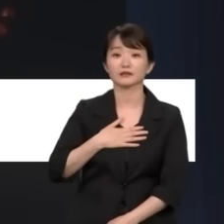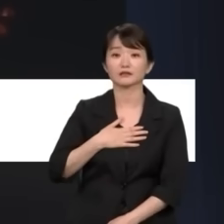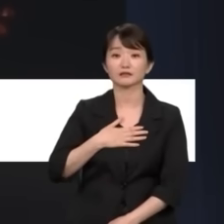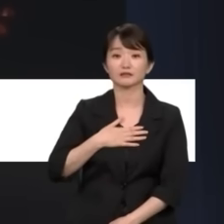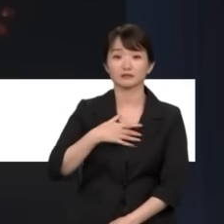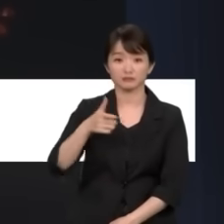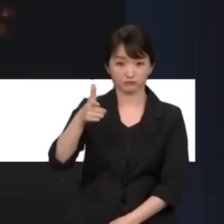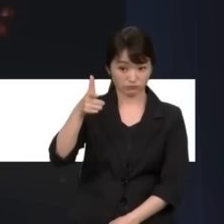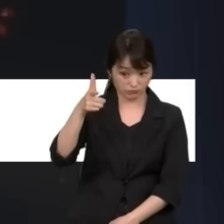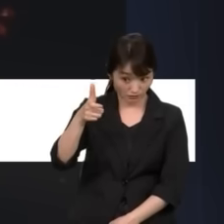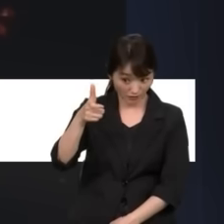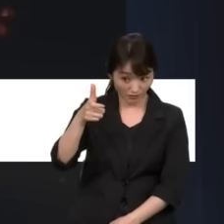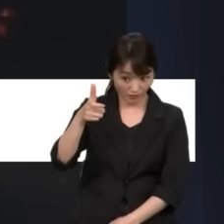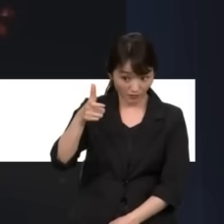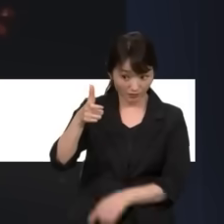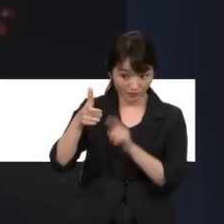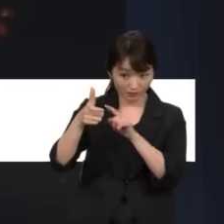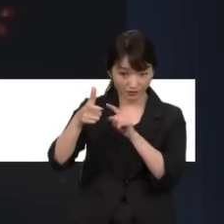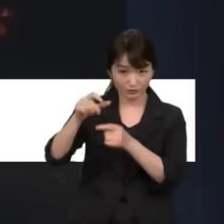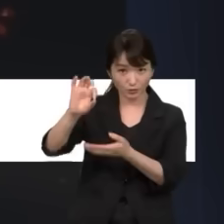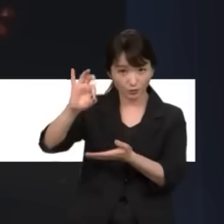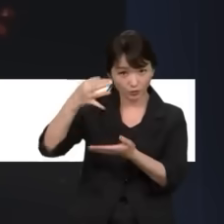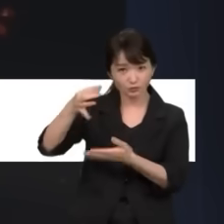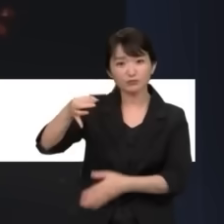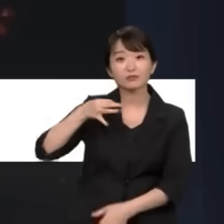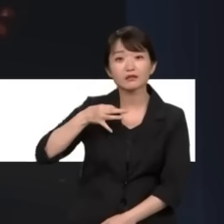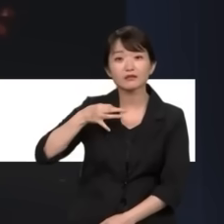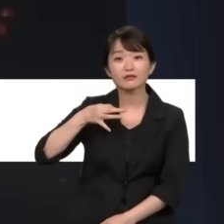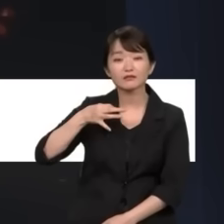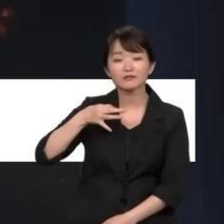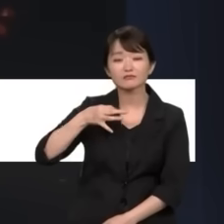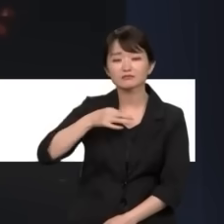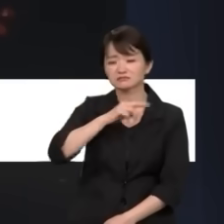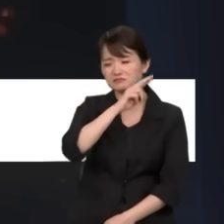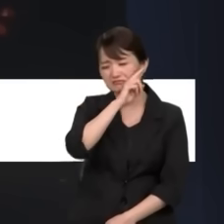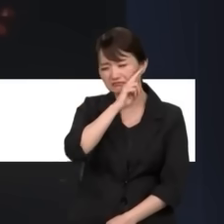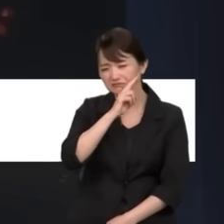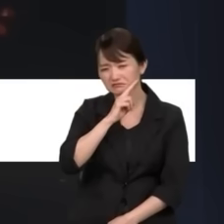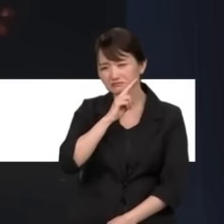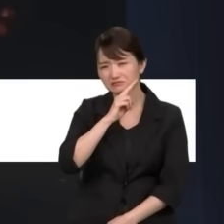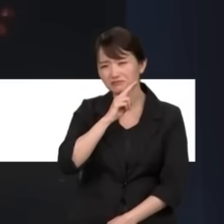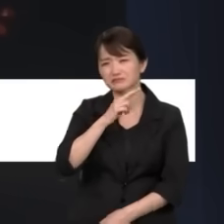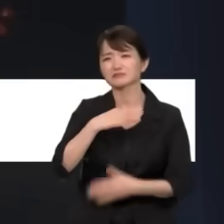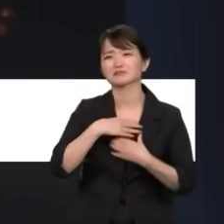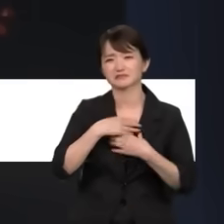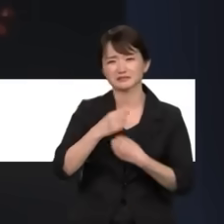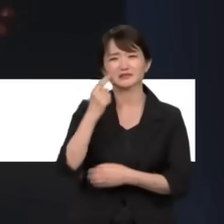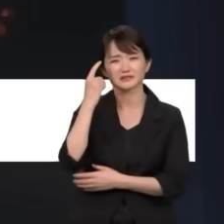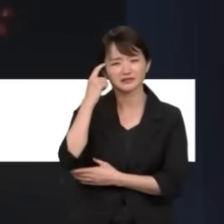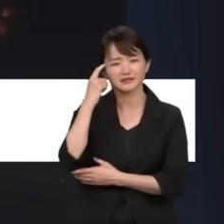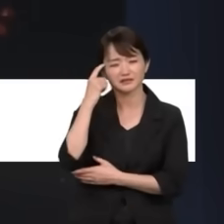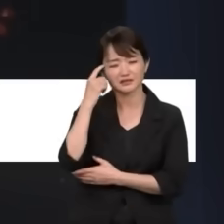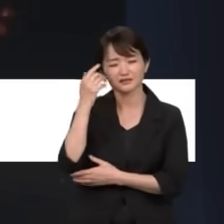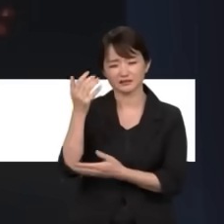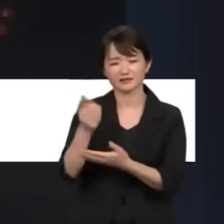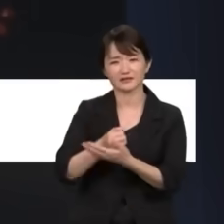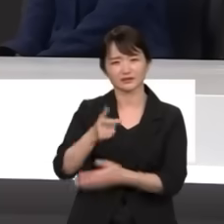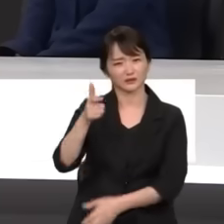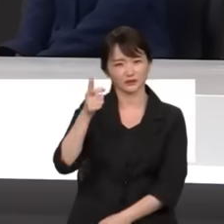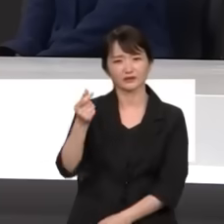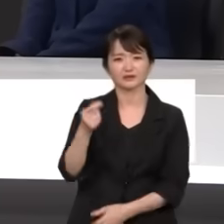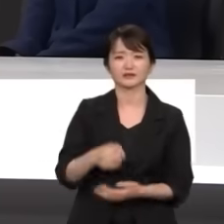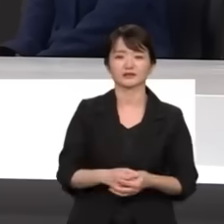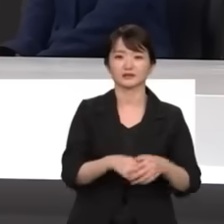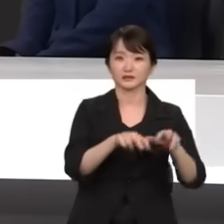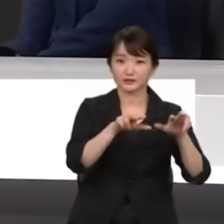쏴도 월급은 나오니까네 되게 아니라 생각으로 썼었던 거 같아요 지금의